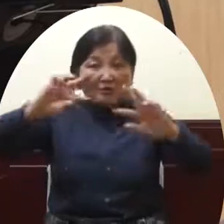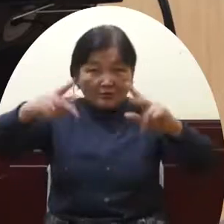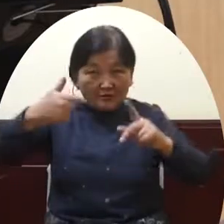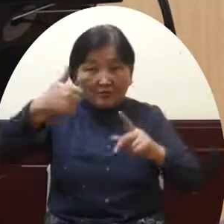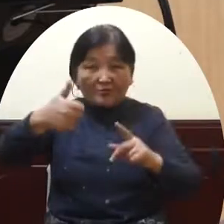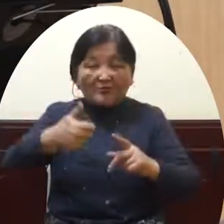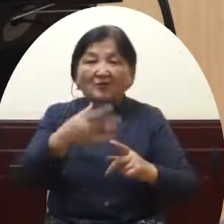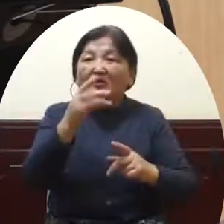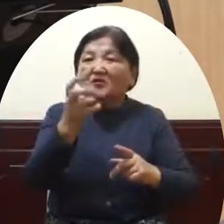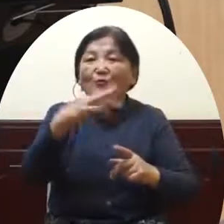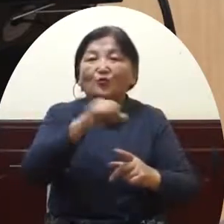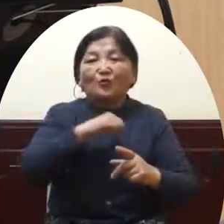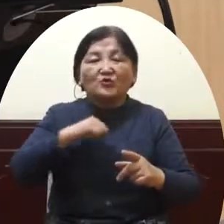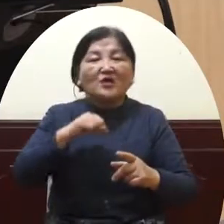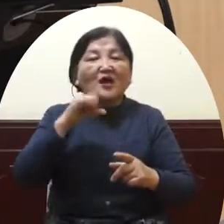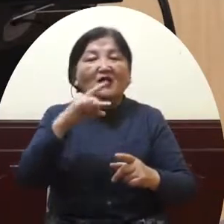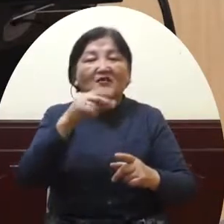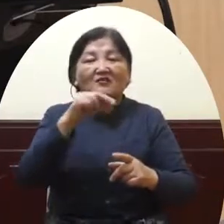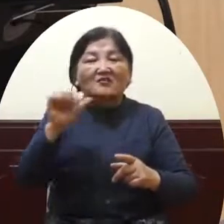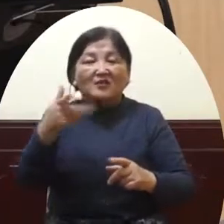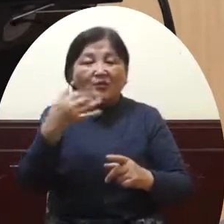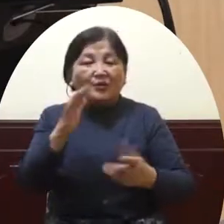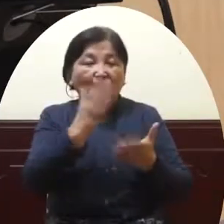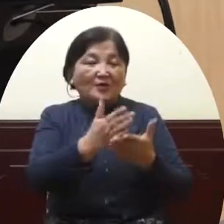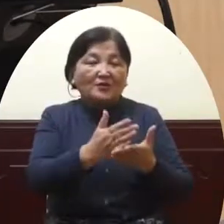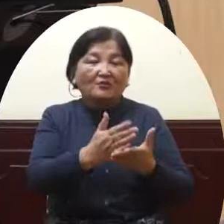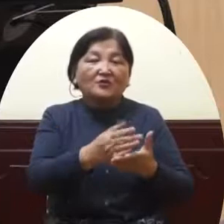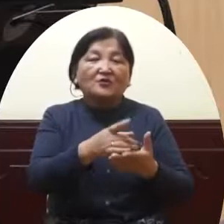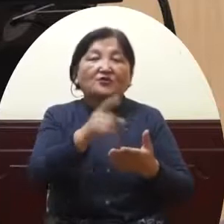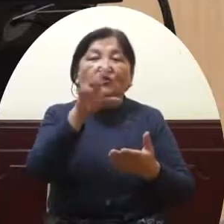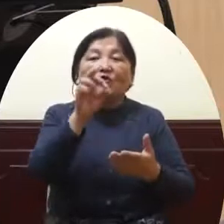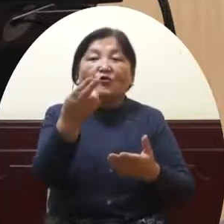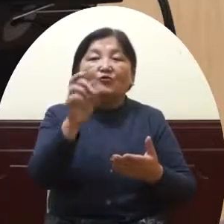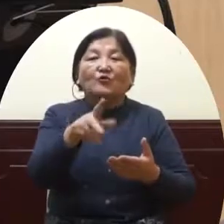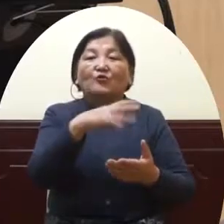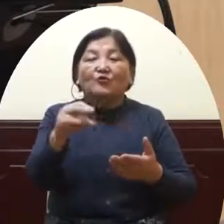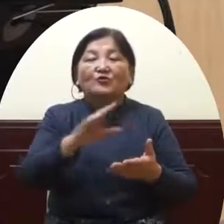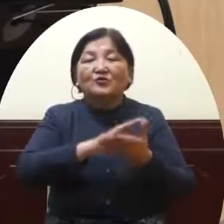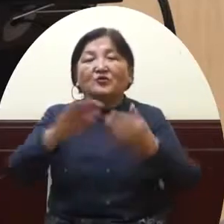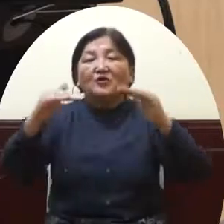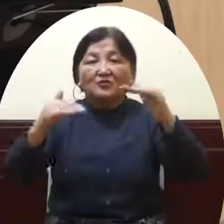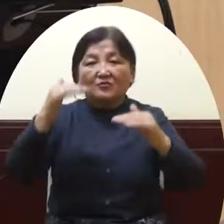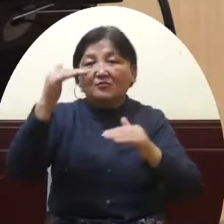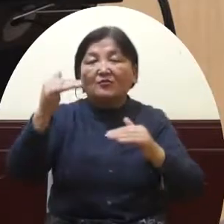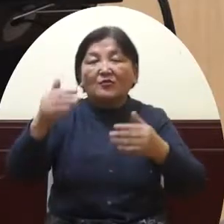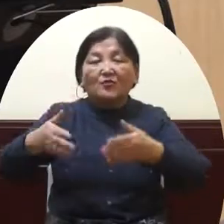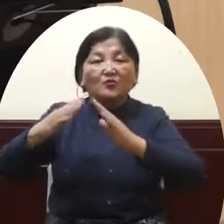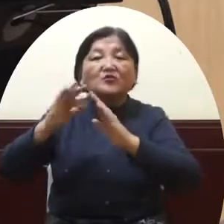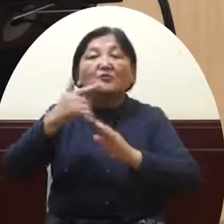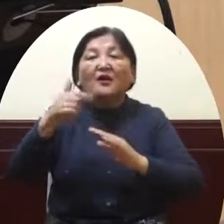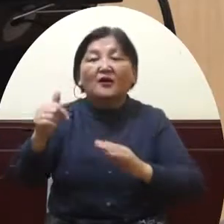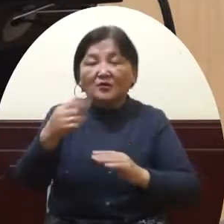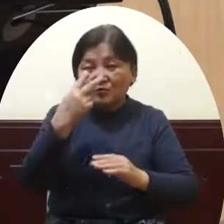байгаа учраас ийм үзэгдэл ажиглагдаж байгаа. Түүнээс биш энэ электорат иргэний хөдөлгөөн шүү дээ энэ чинь. Иргэний хөдөлгөөнөд иргэний төрийн бус байгуулгын